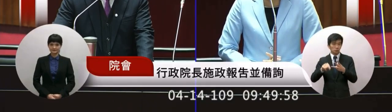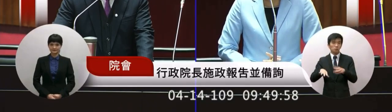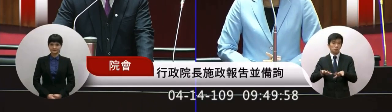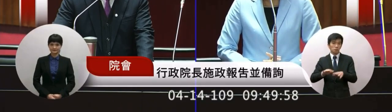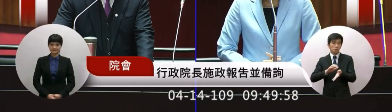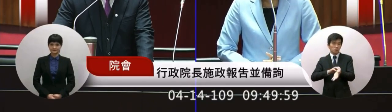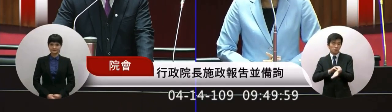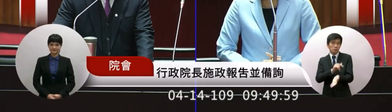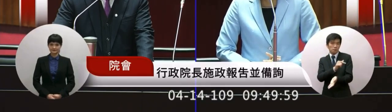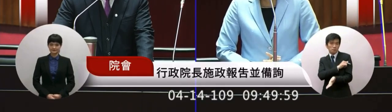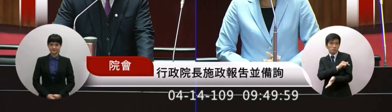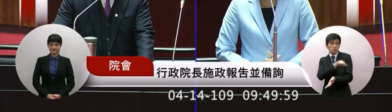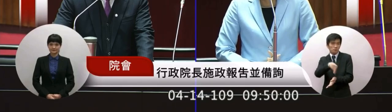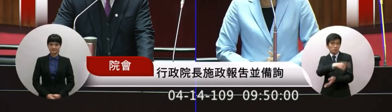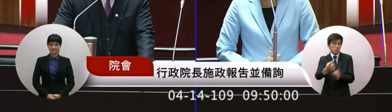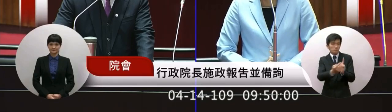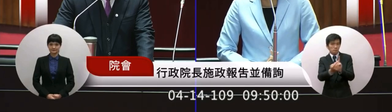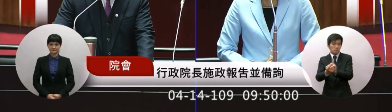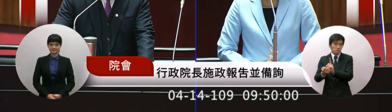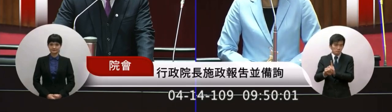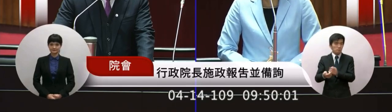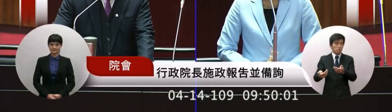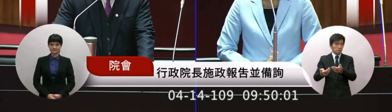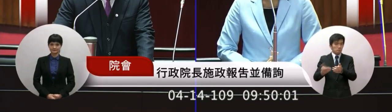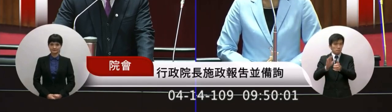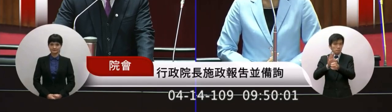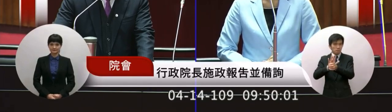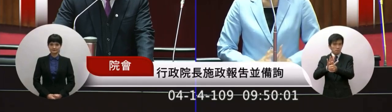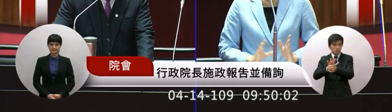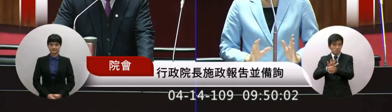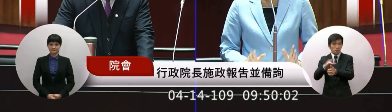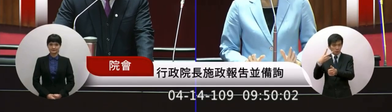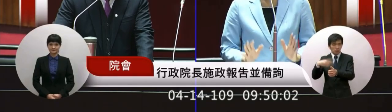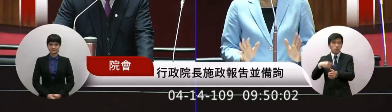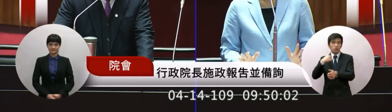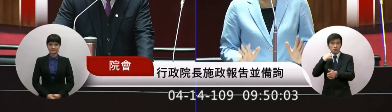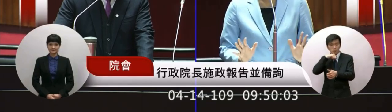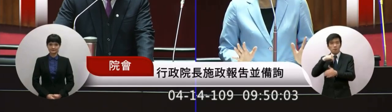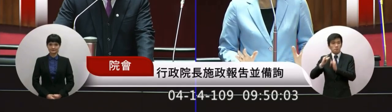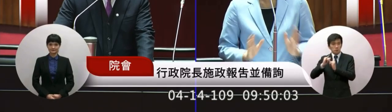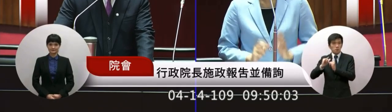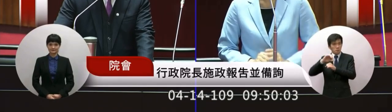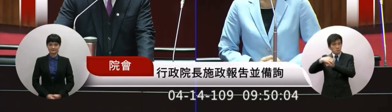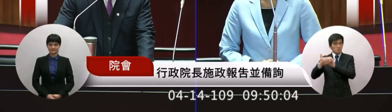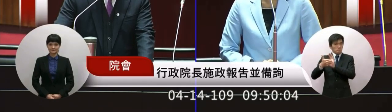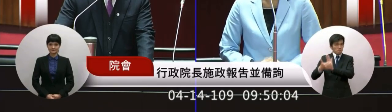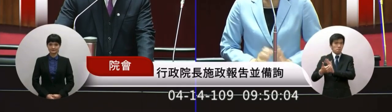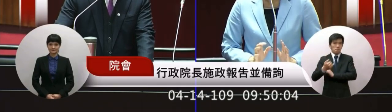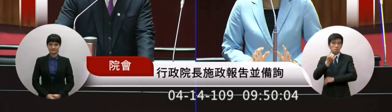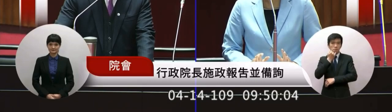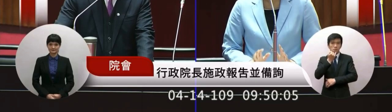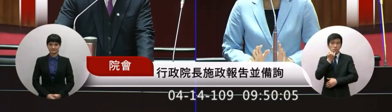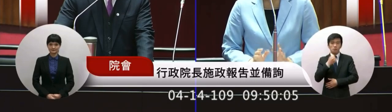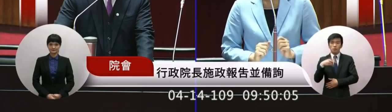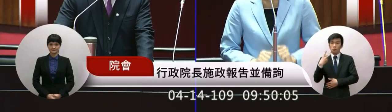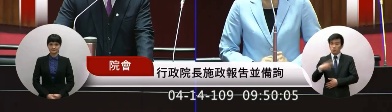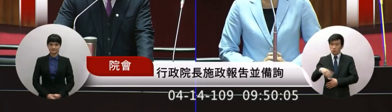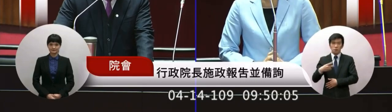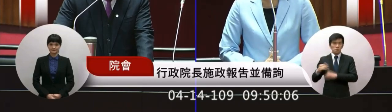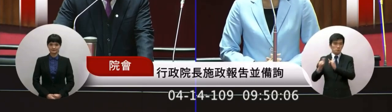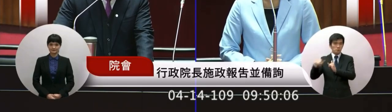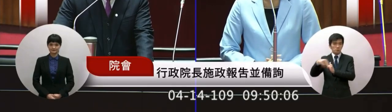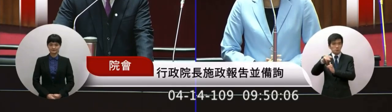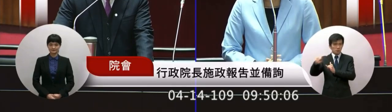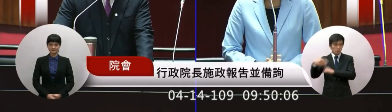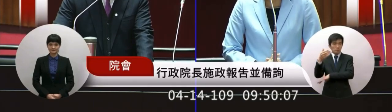医疗人员，他们冒着生命的危险守护国人健康，以及也感谢我们全体的国人相忍配合